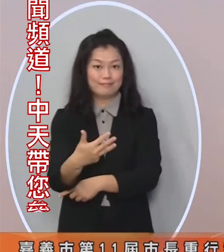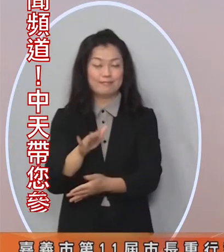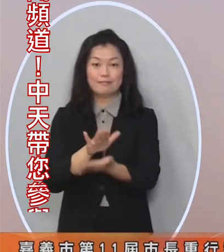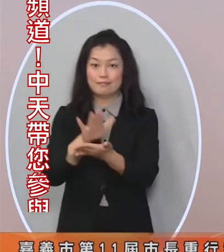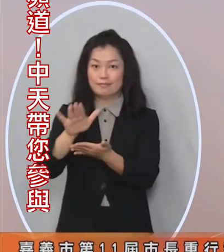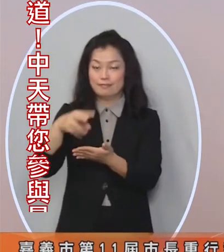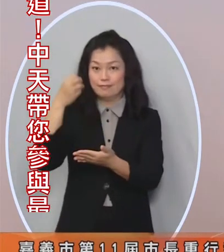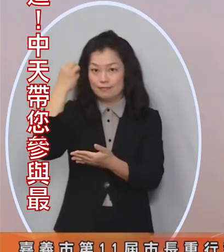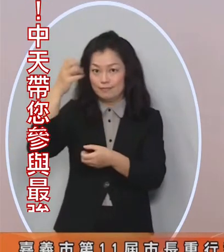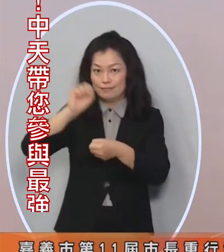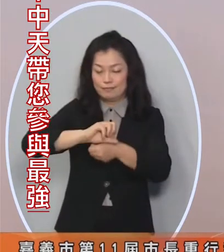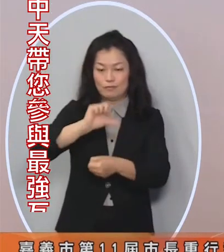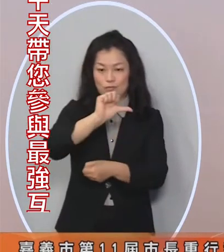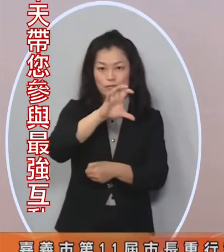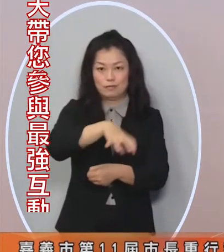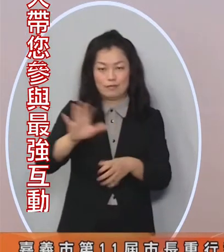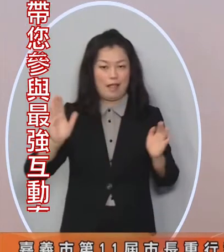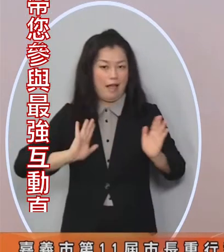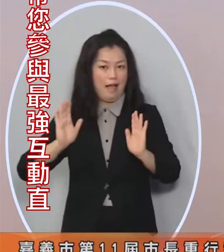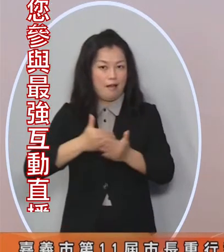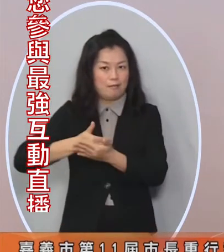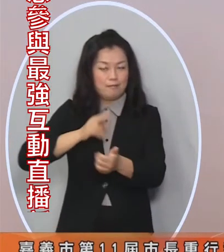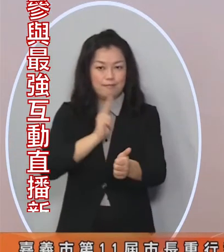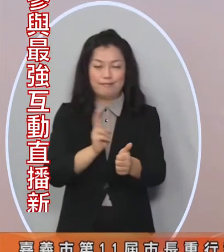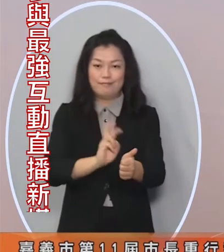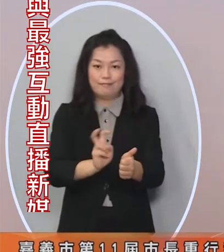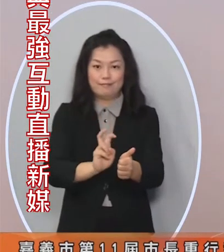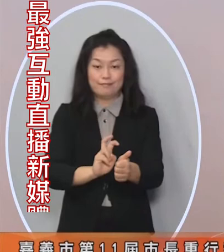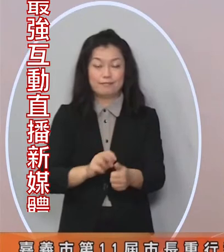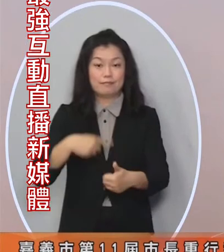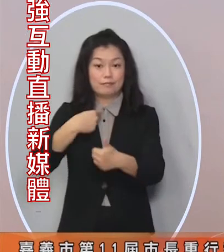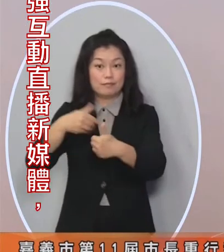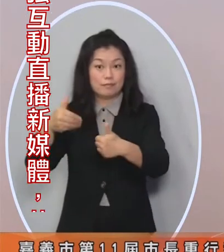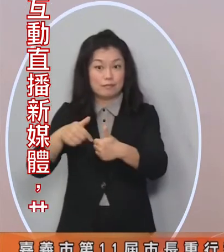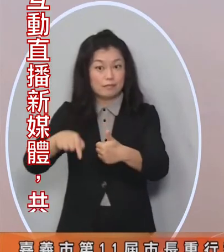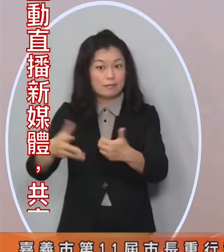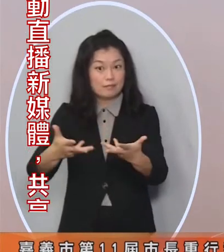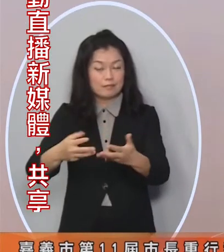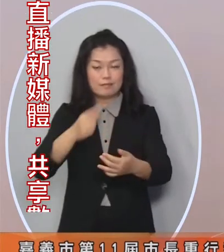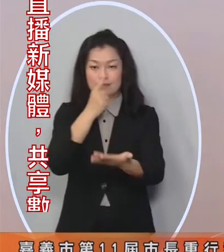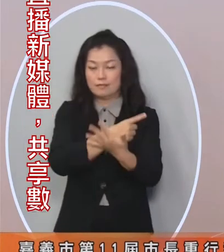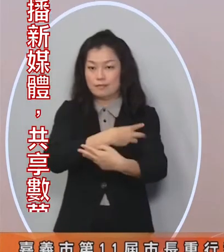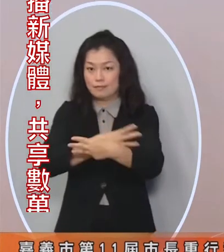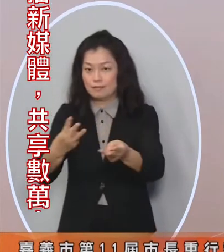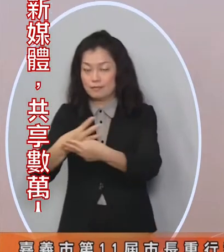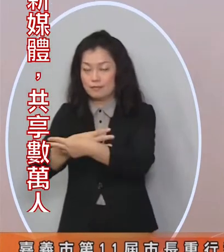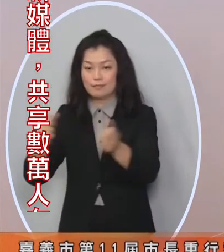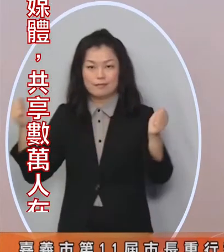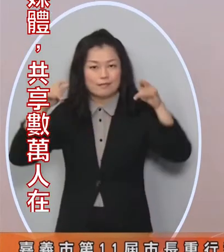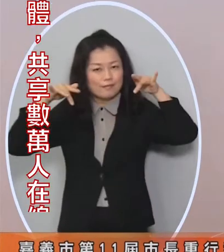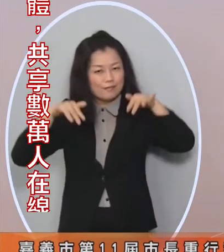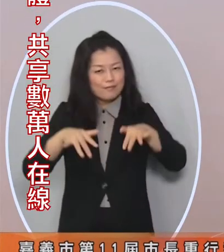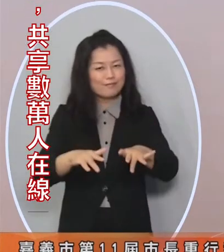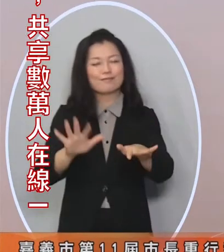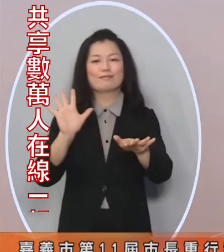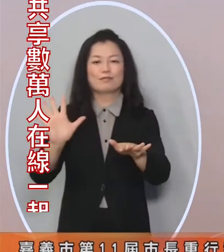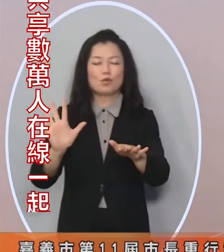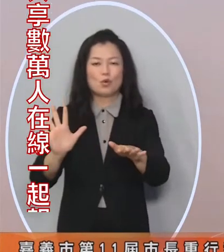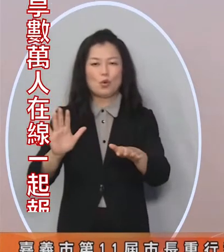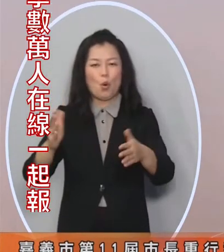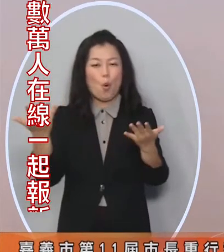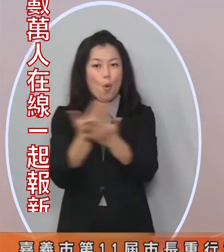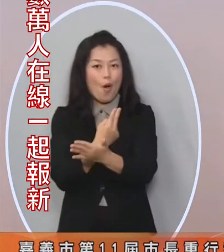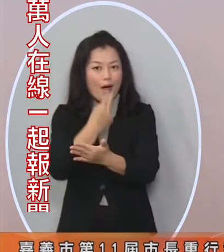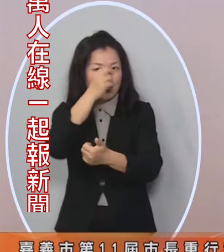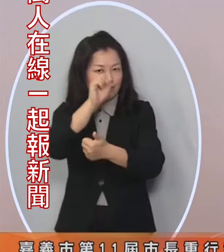增加5处的公托，而且我们教育里面班班有冷气，还有新风换气系统，校校